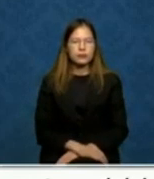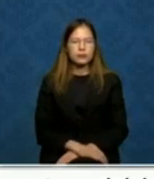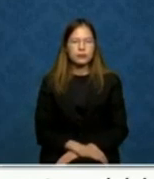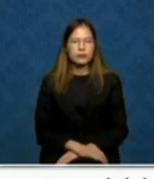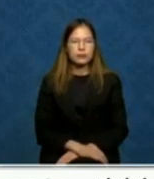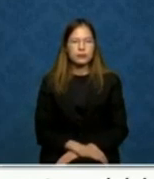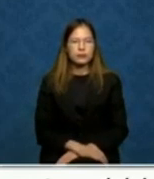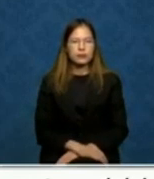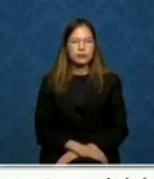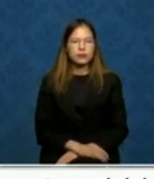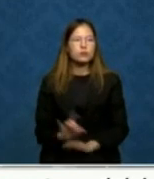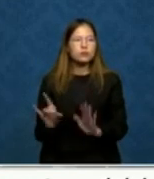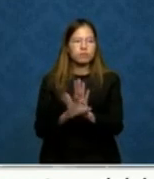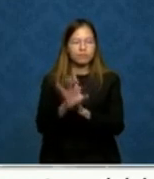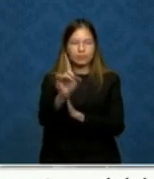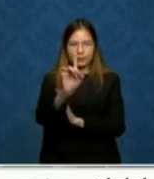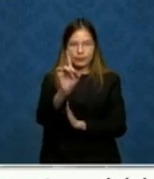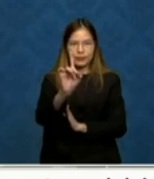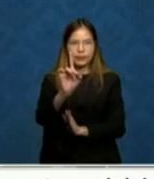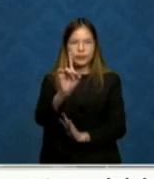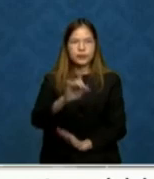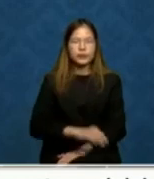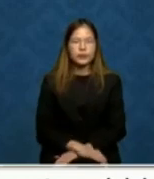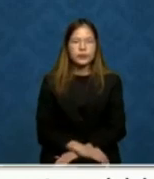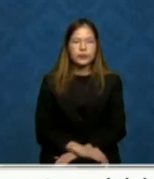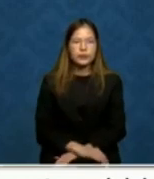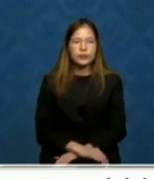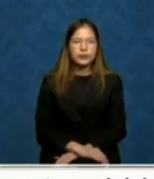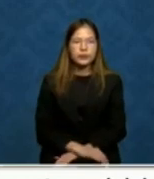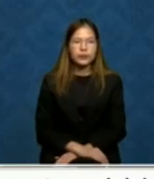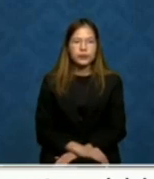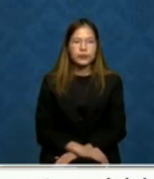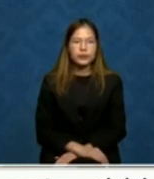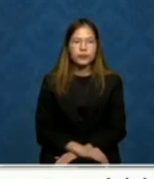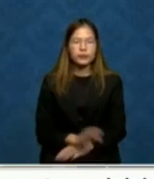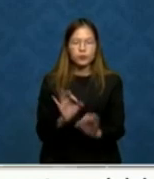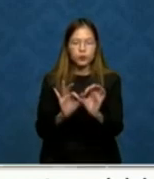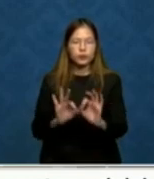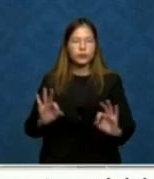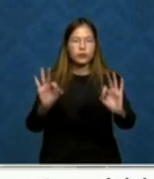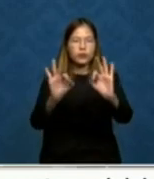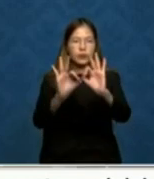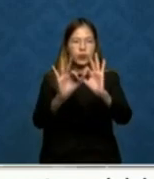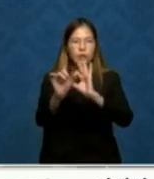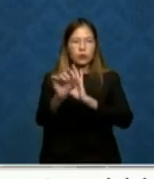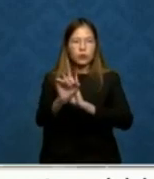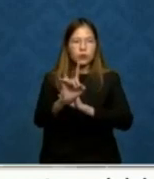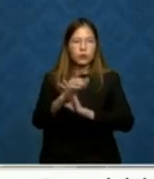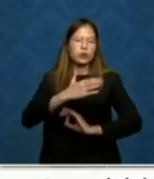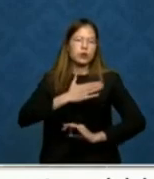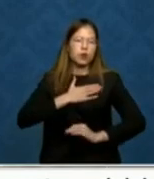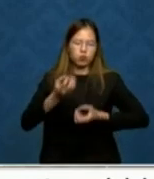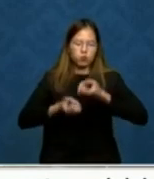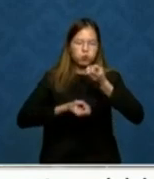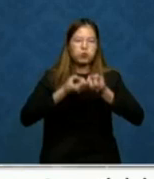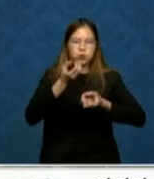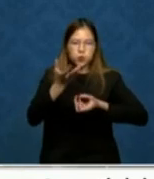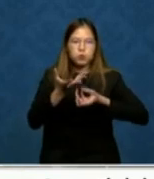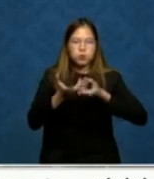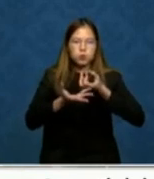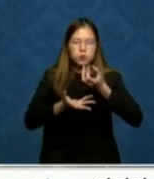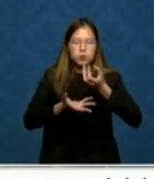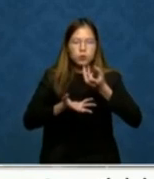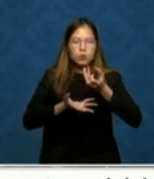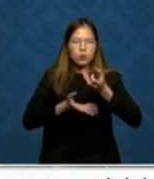และท้ายที่สุดครับท่านประธานครับในประเด็น เรื่องราวของผมทั้งหมดที่